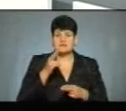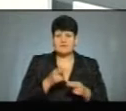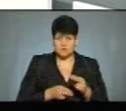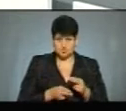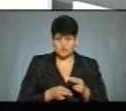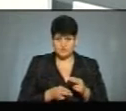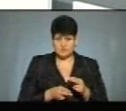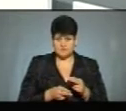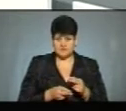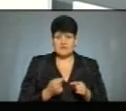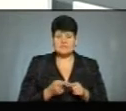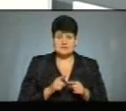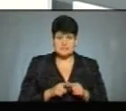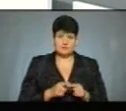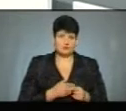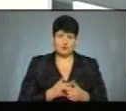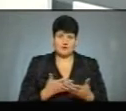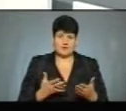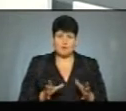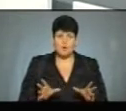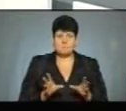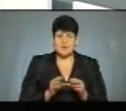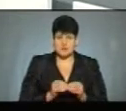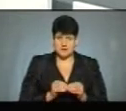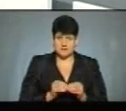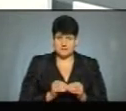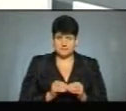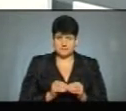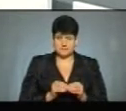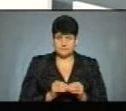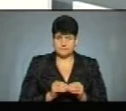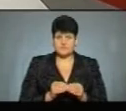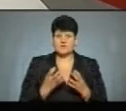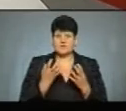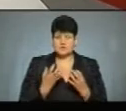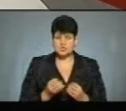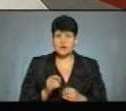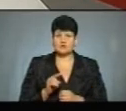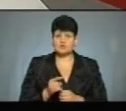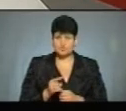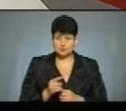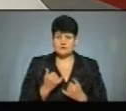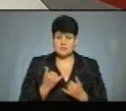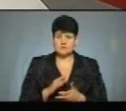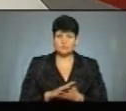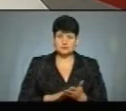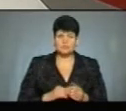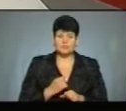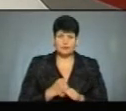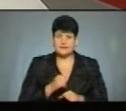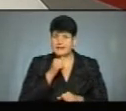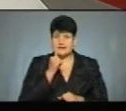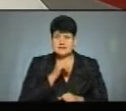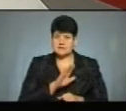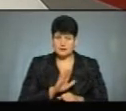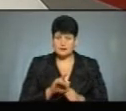і з цим добровільним об'єднанням. Ще чому зараз триває така робота, не секрет, в наступному